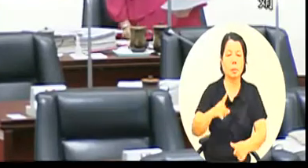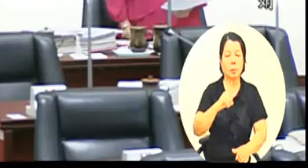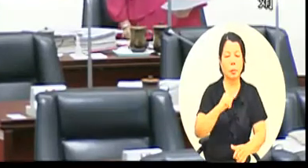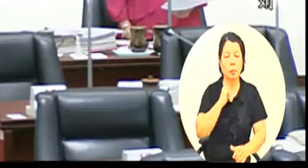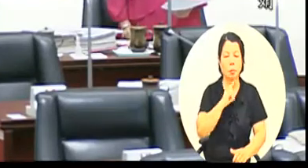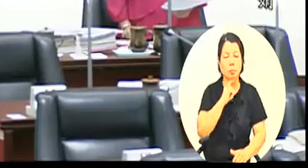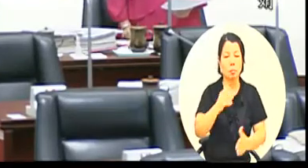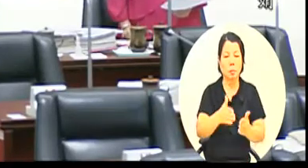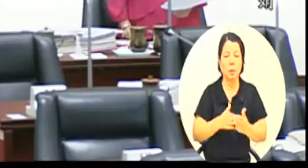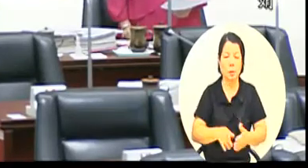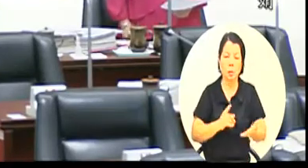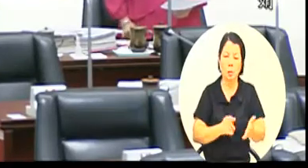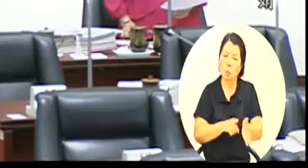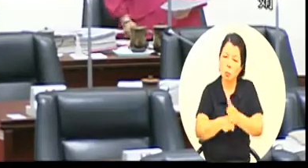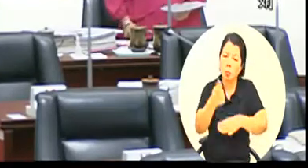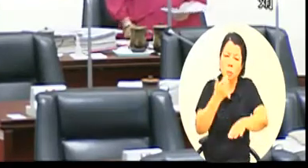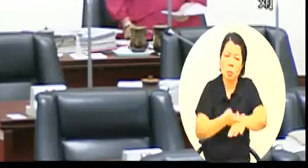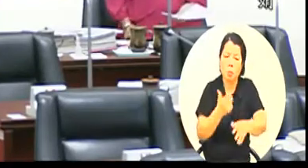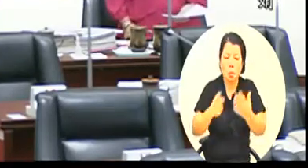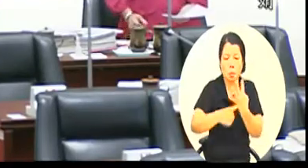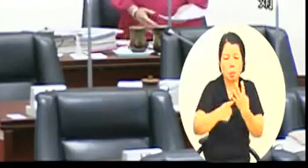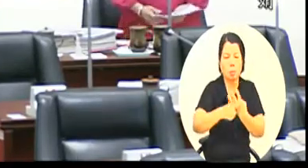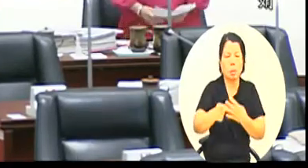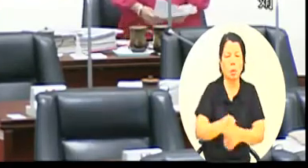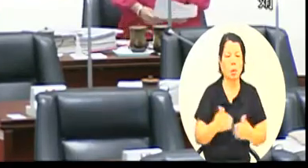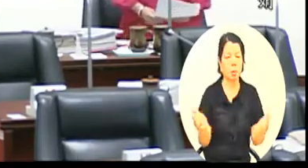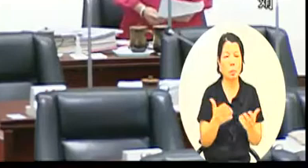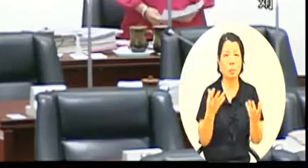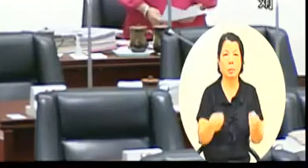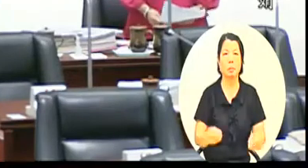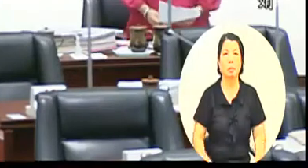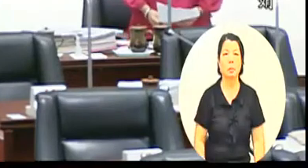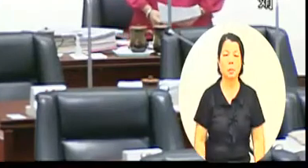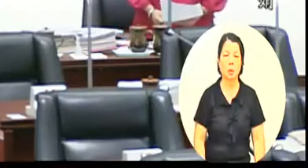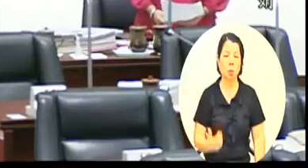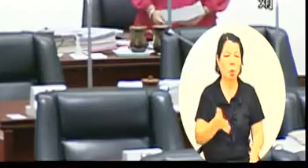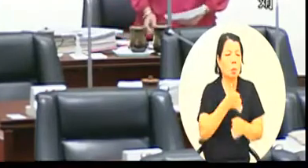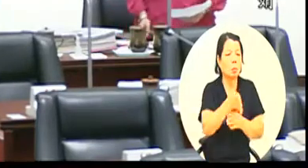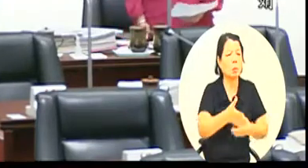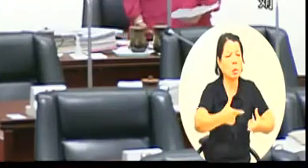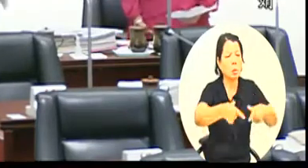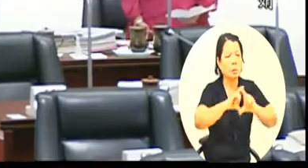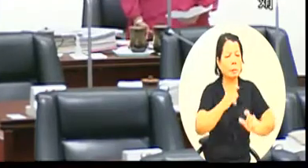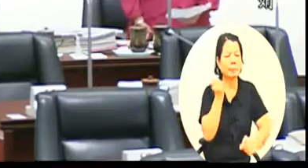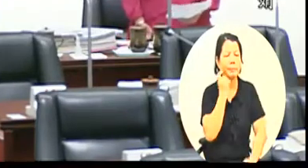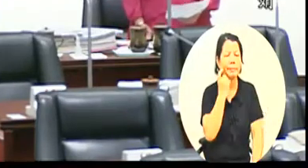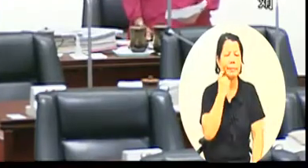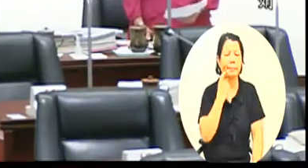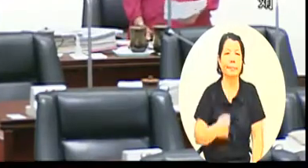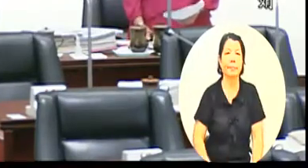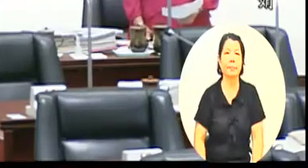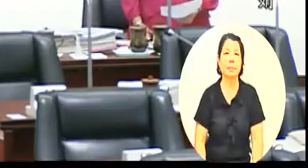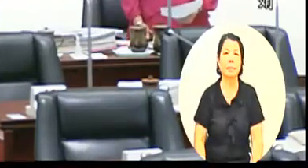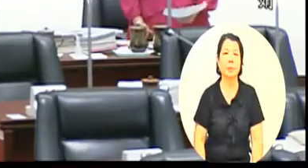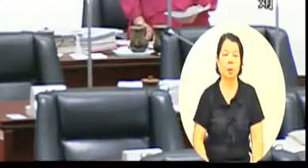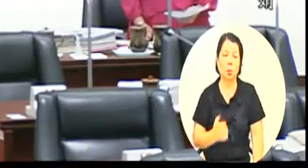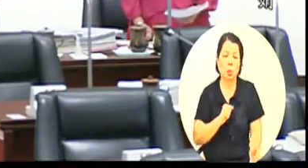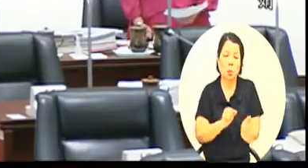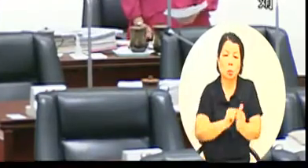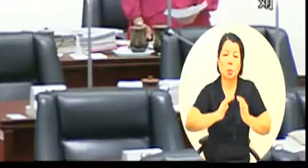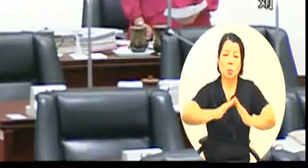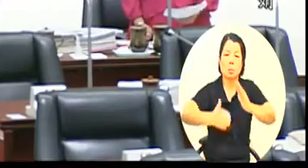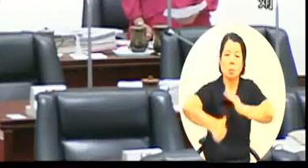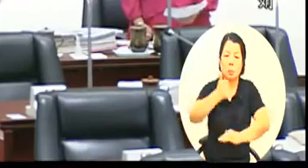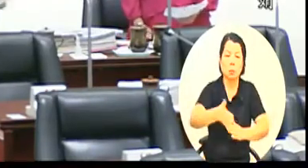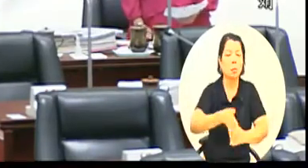题啦。可是我刚才问你这个问题，我是实问，你是虚答、啊。那我跟副市长你讨教一下啦